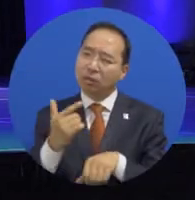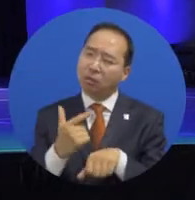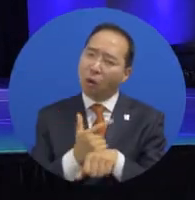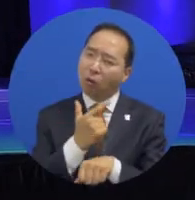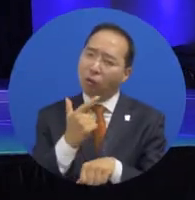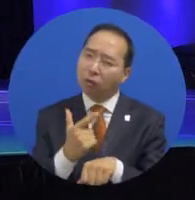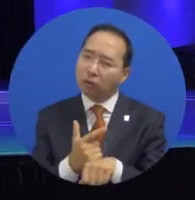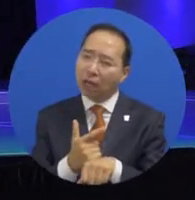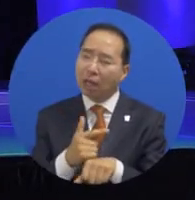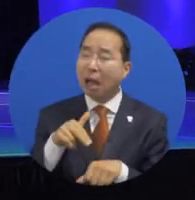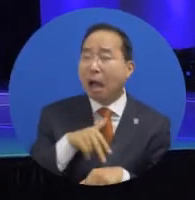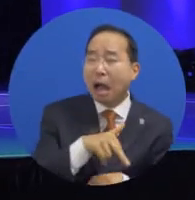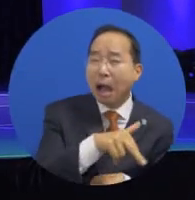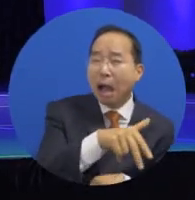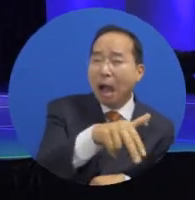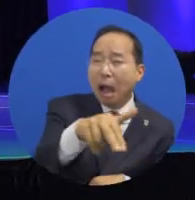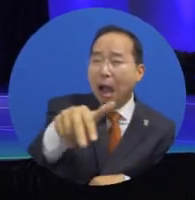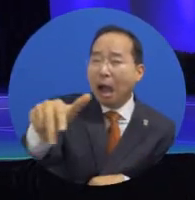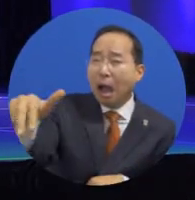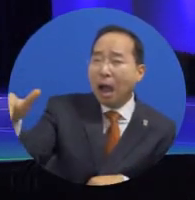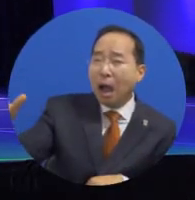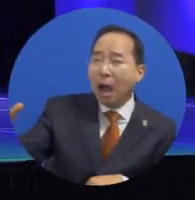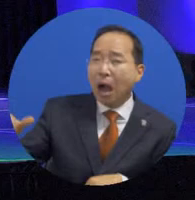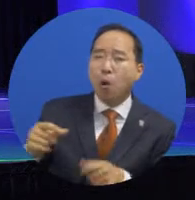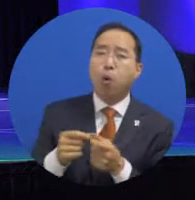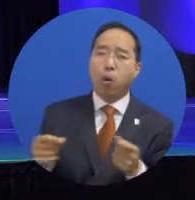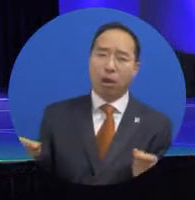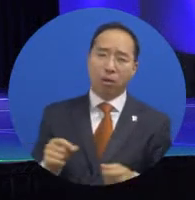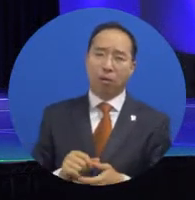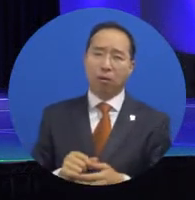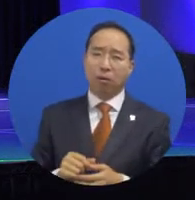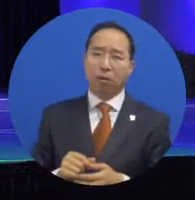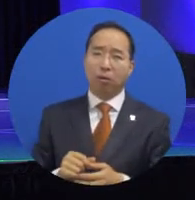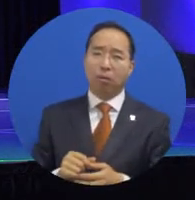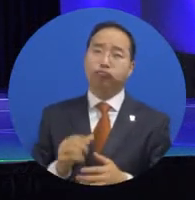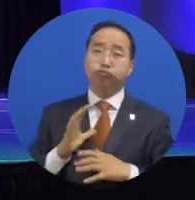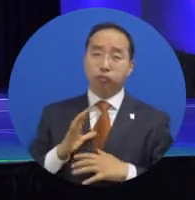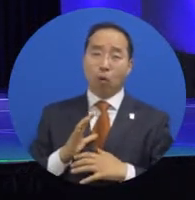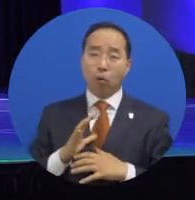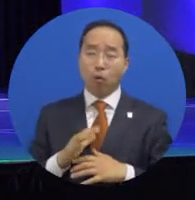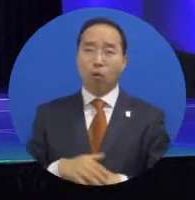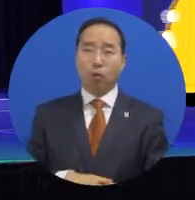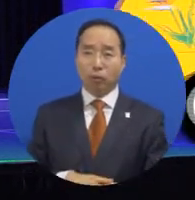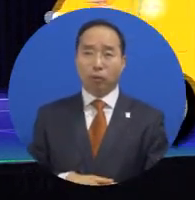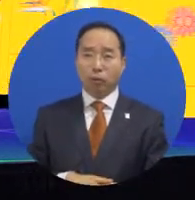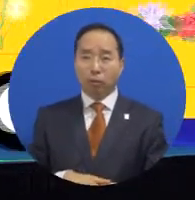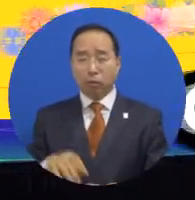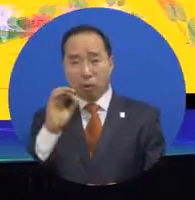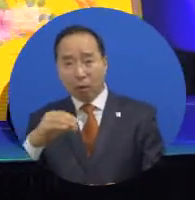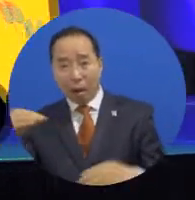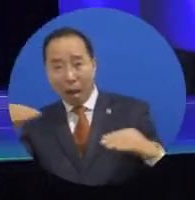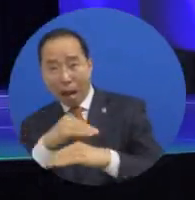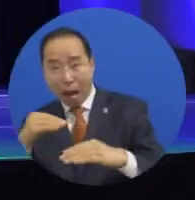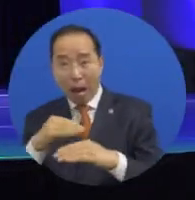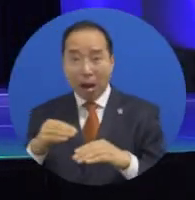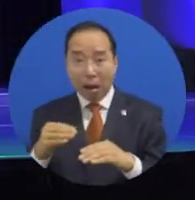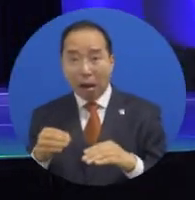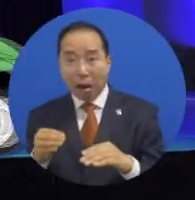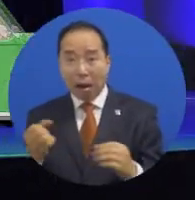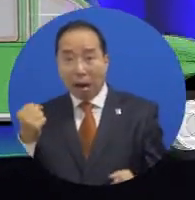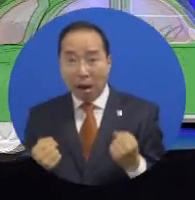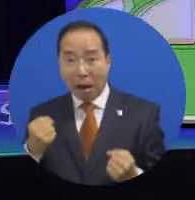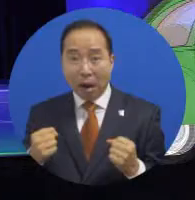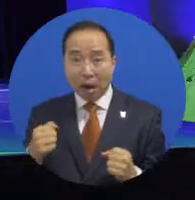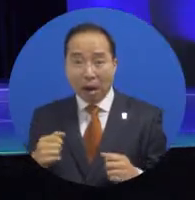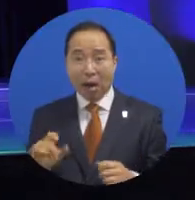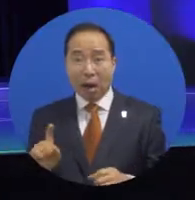거의 6시간 가까이 들어왔는데 너무 무섭더라고요. 교통통제가 풀려서 차가 막 다니는데 거기를 같이